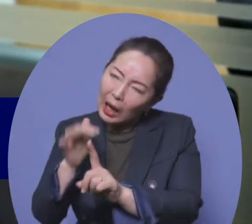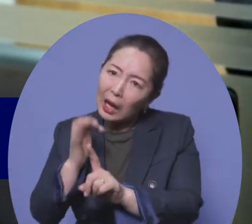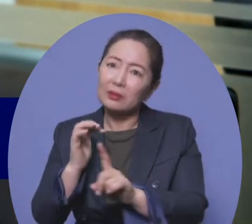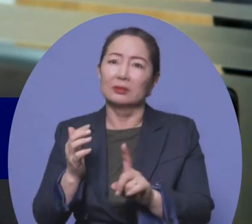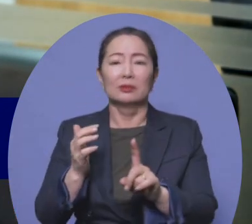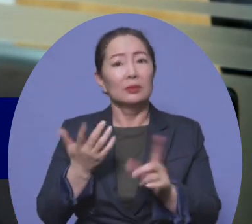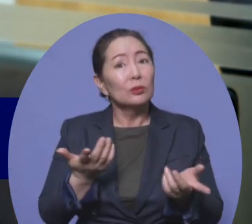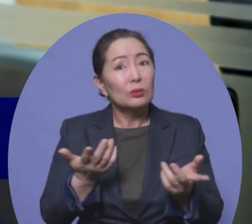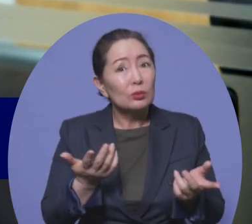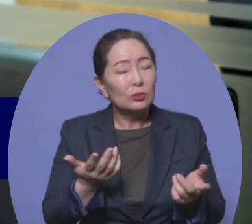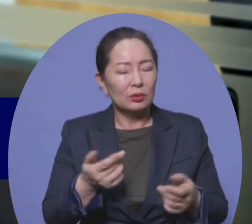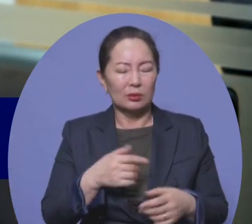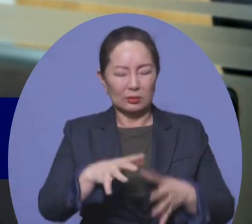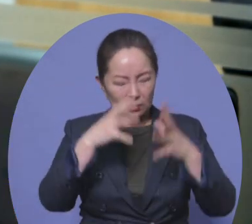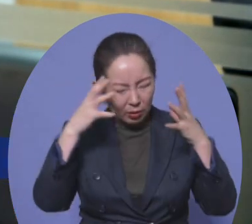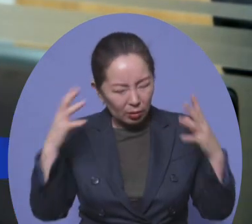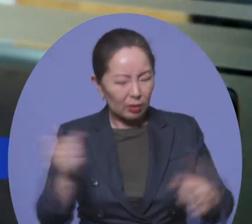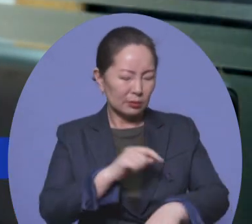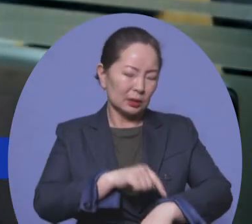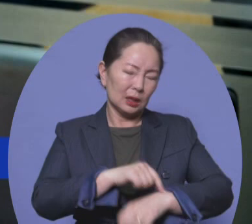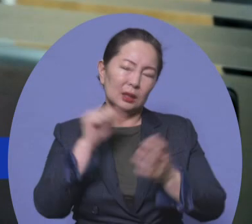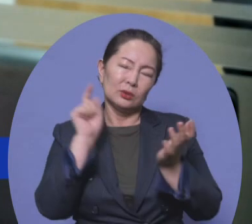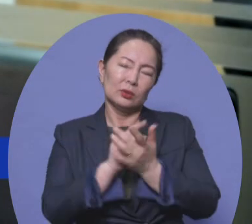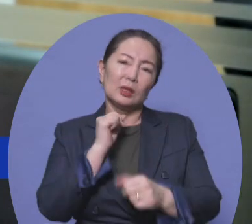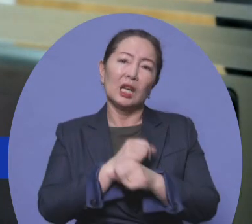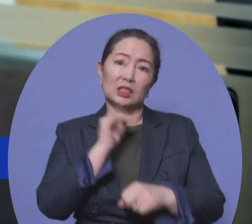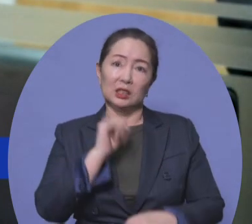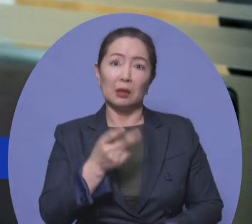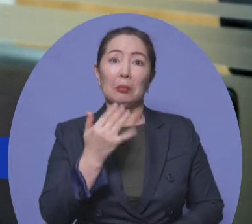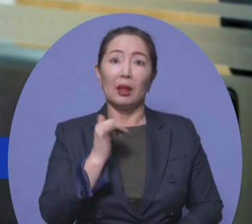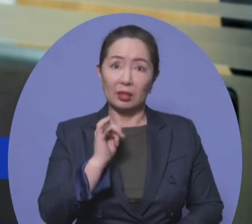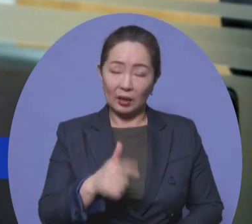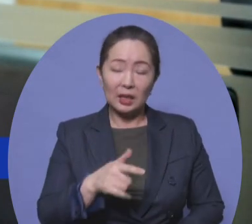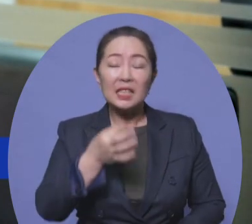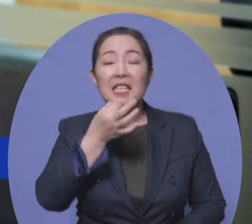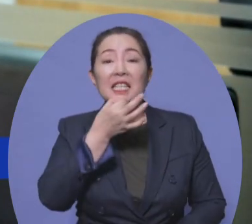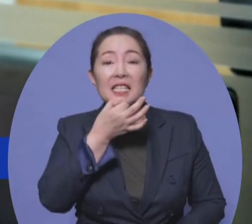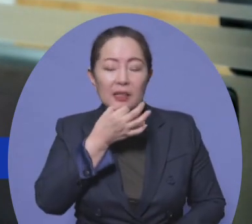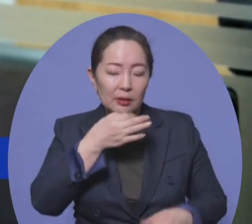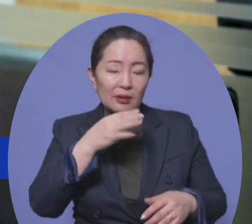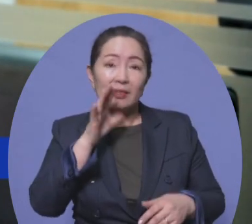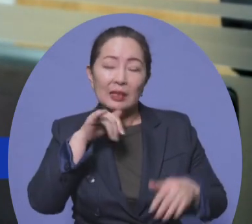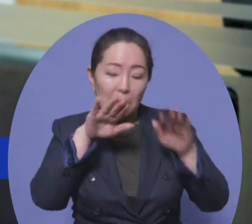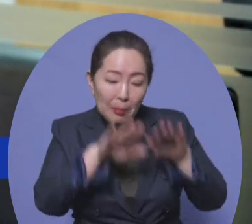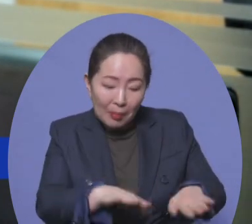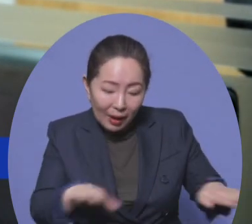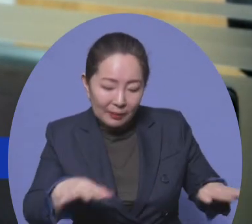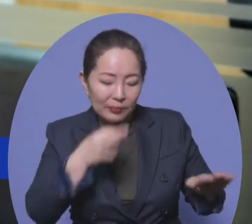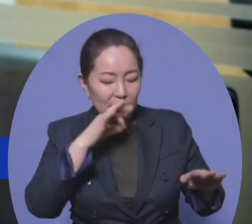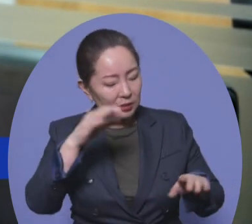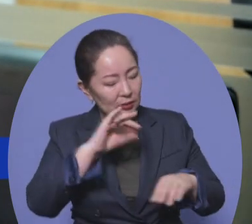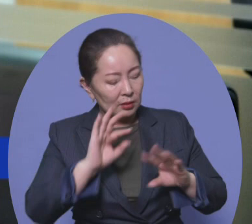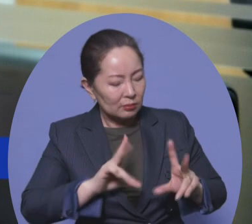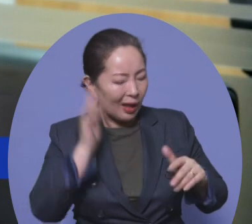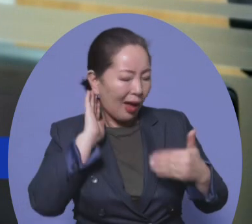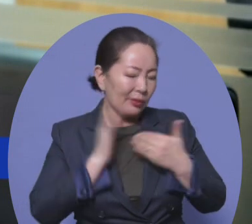явуулна гэдэг нь бас тийм асар их хэмжээний цаг хугацаа шаарддаг ажиллаг учраас багаас нь соёлын өрлөх